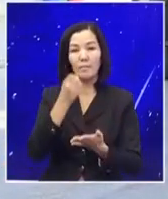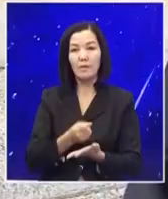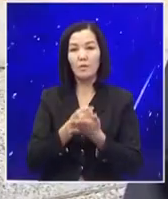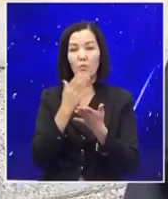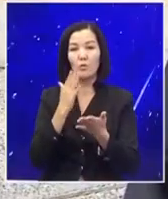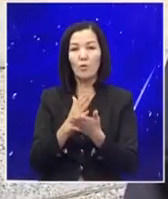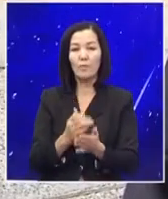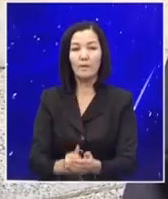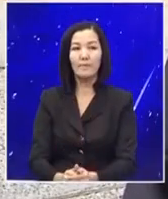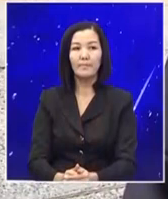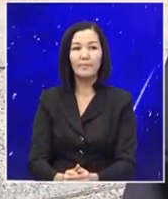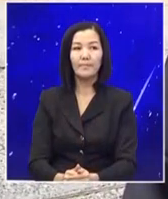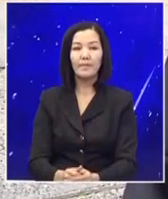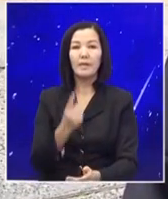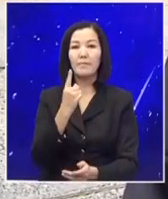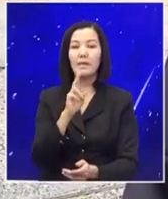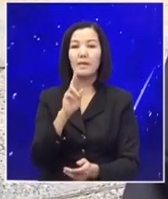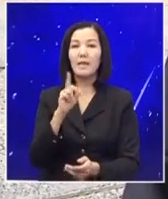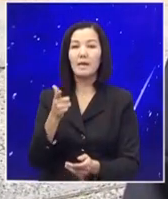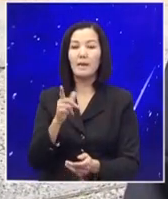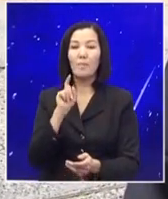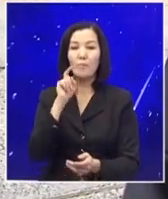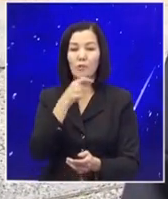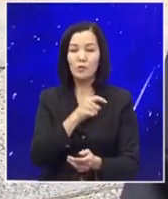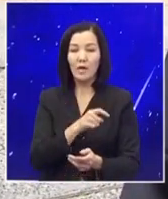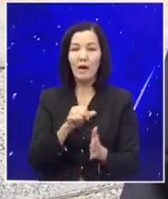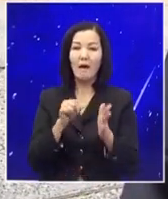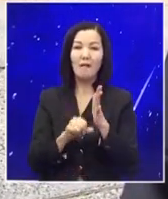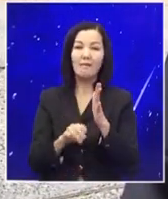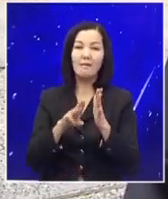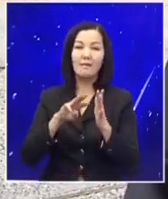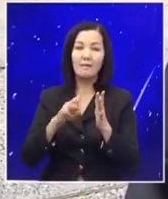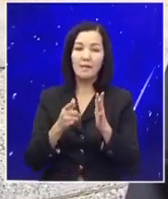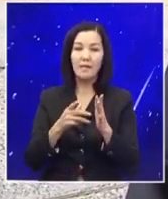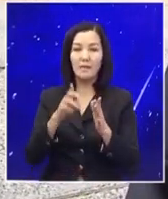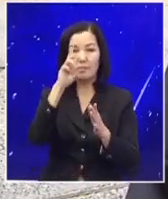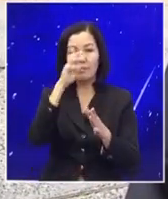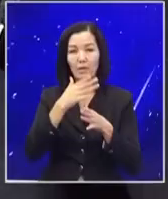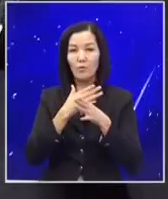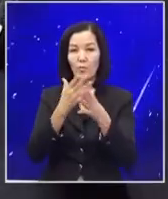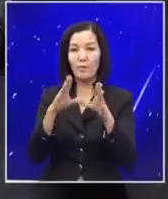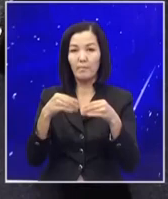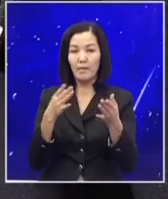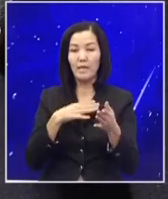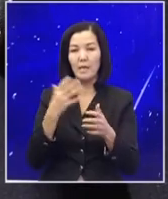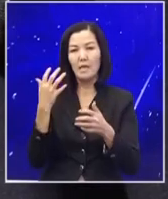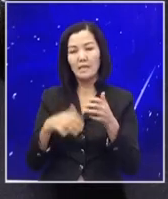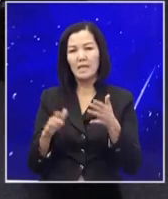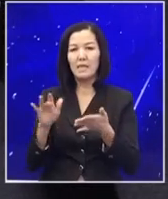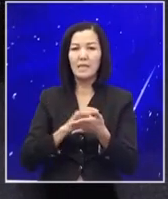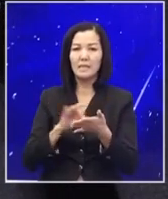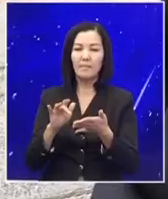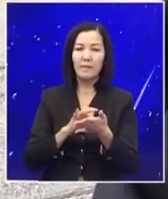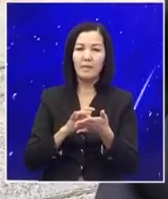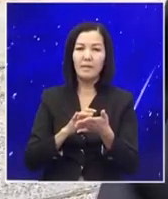да зор. Өткізген 1 килограмм бұршаққа 6 теңгеден субсидирование жасаватыр. Орта эсеппен